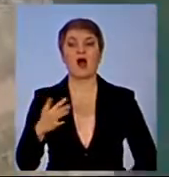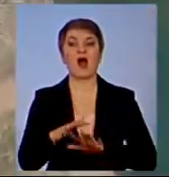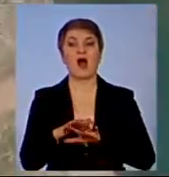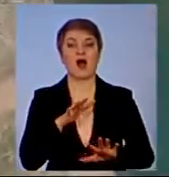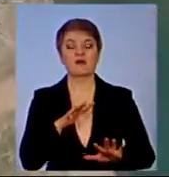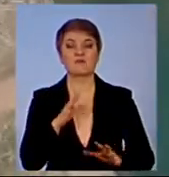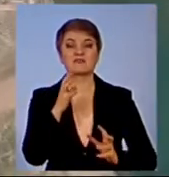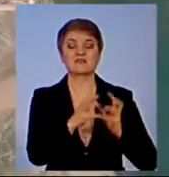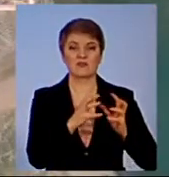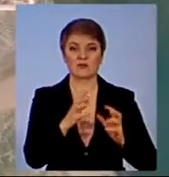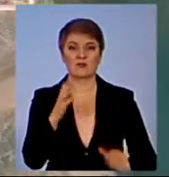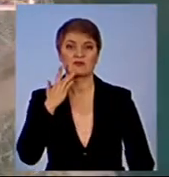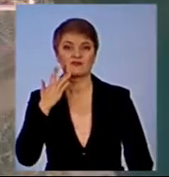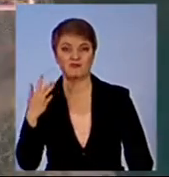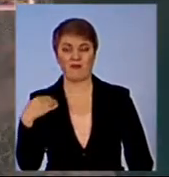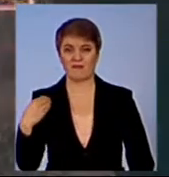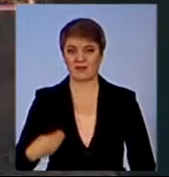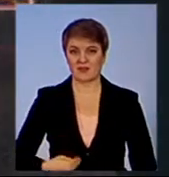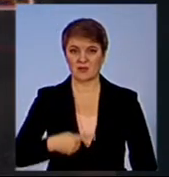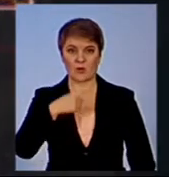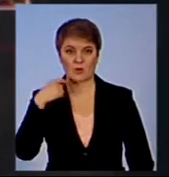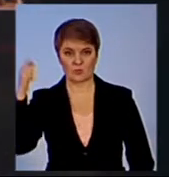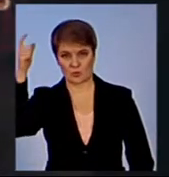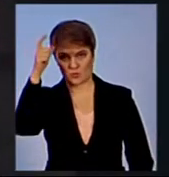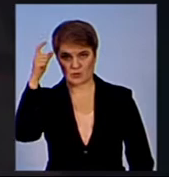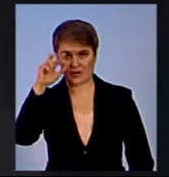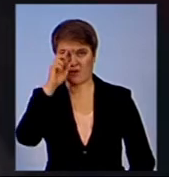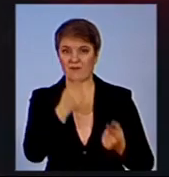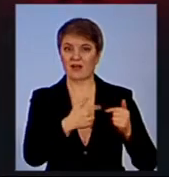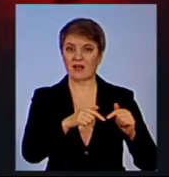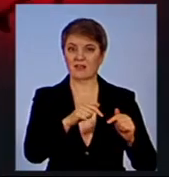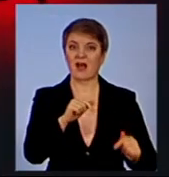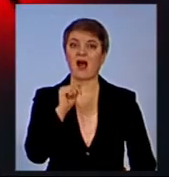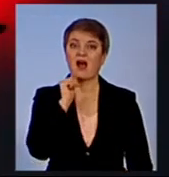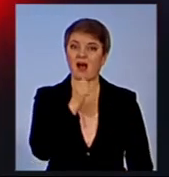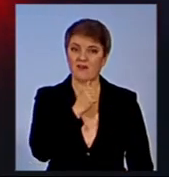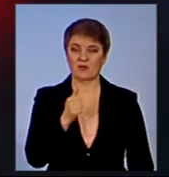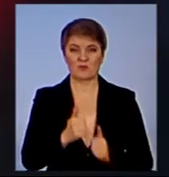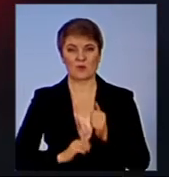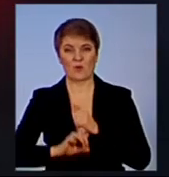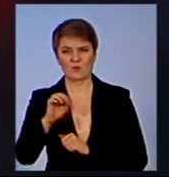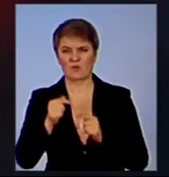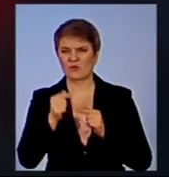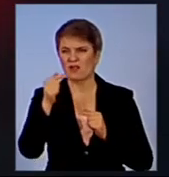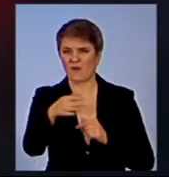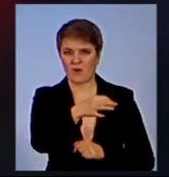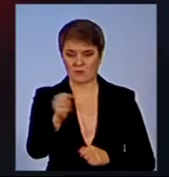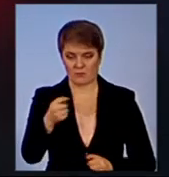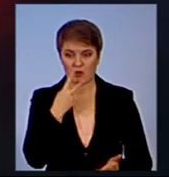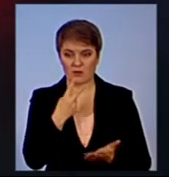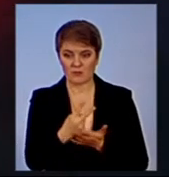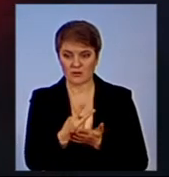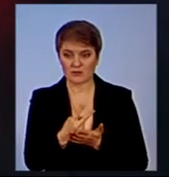США, Франції, Росії та Туреччини. У країнах Африки чи Близького Сходу за сотні кілометрів від населених пунктів можна